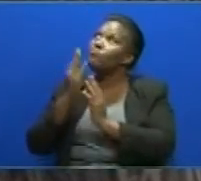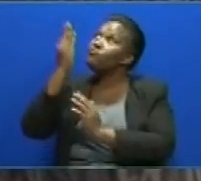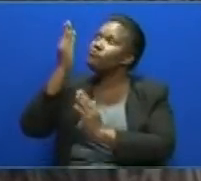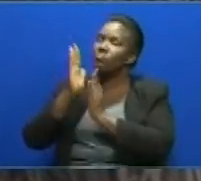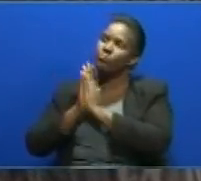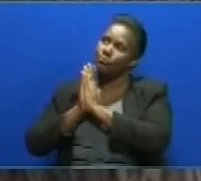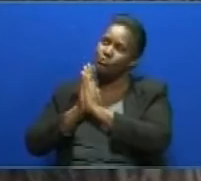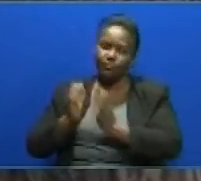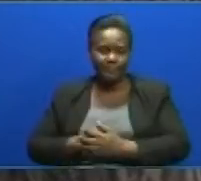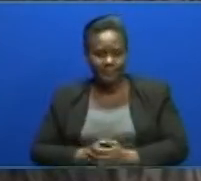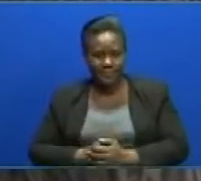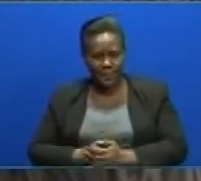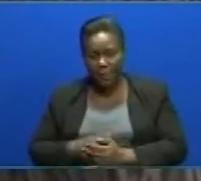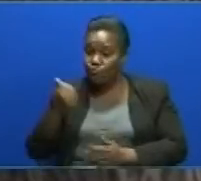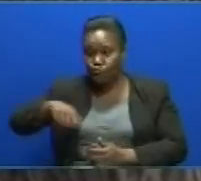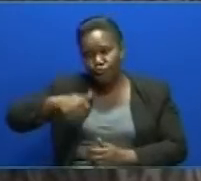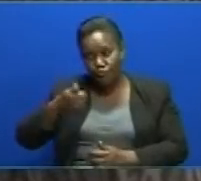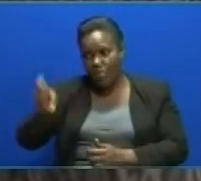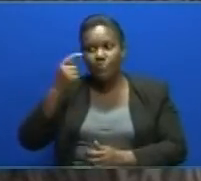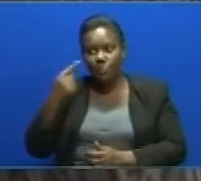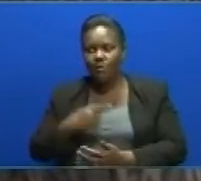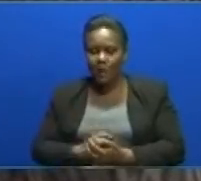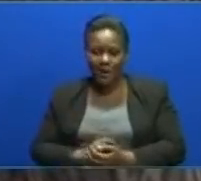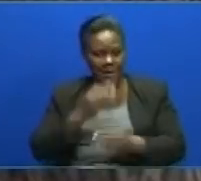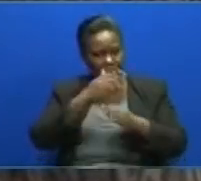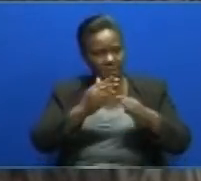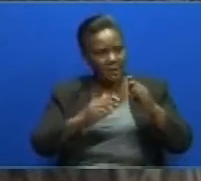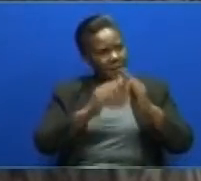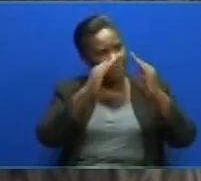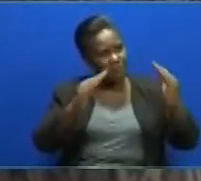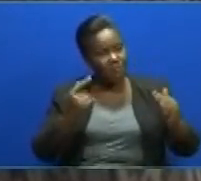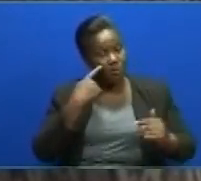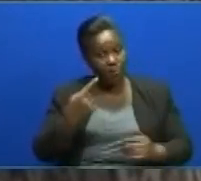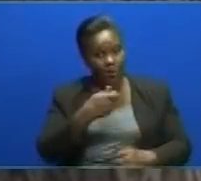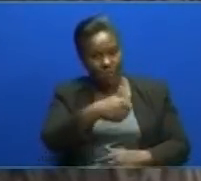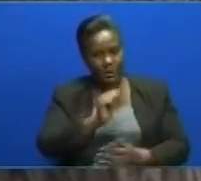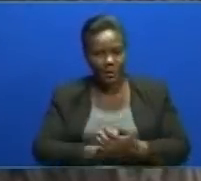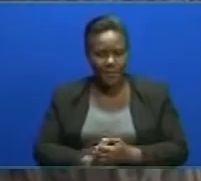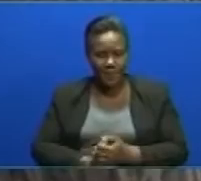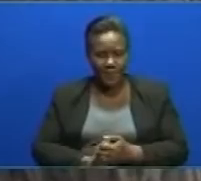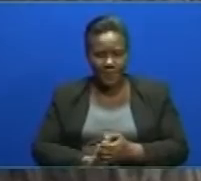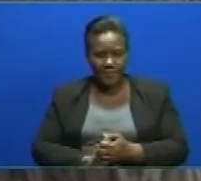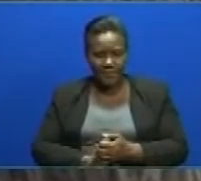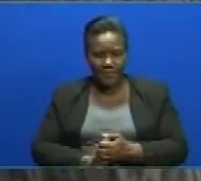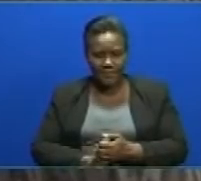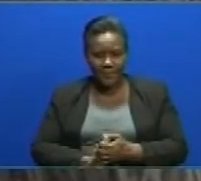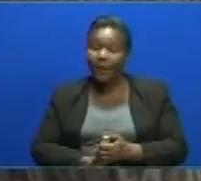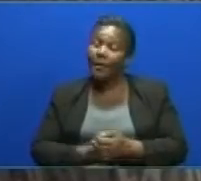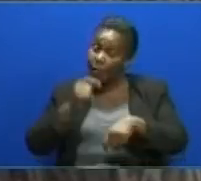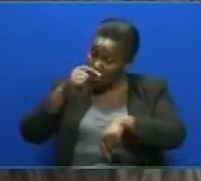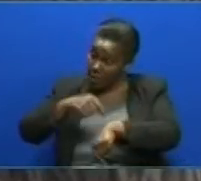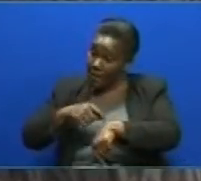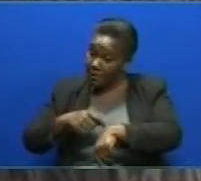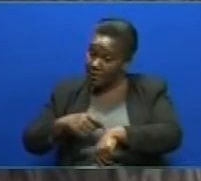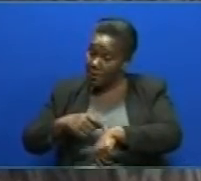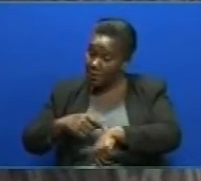nilipohangaika kama mnavyoniona hapa niko nyumbani kwangu, nikapata kibanda changu kama hiki, ndani niko ndani na ndani ya virusi vya ukimwi,